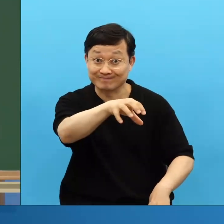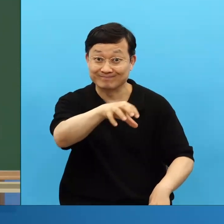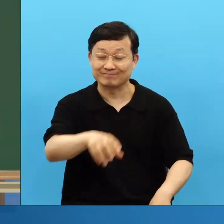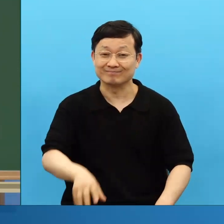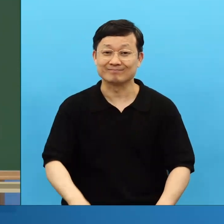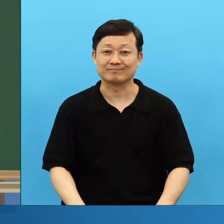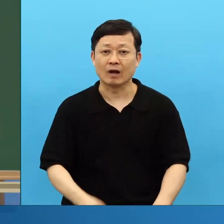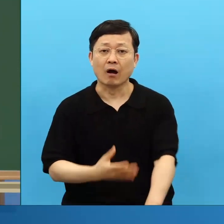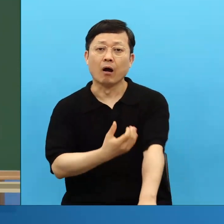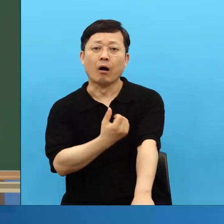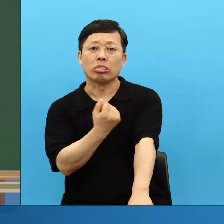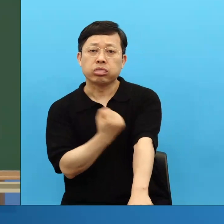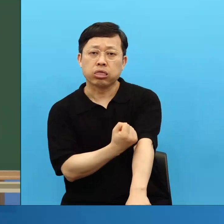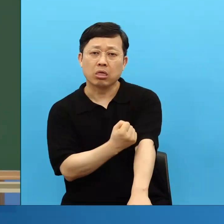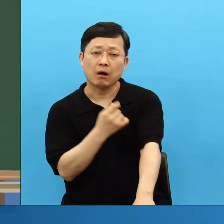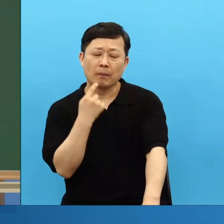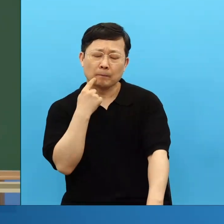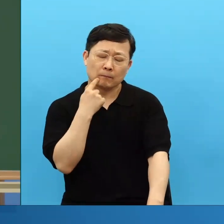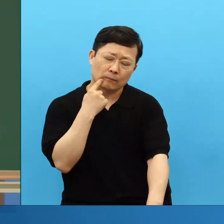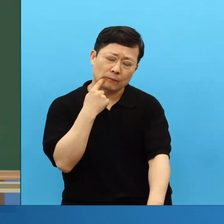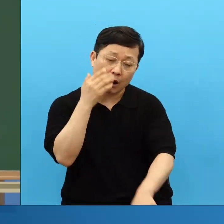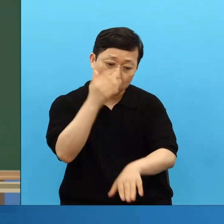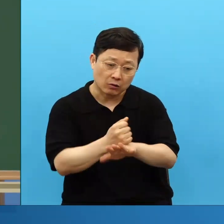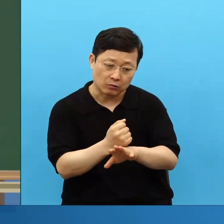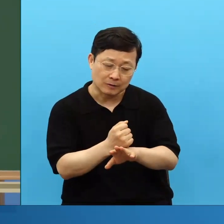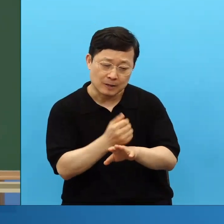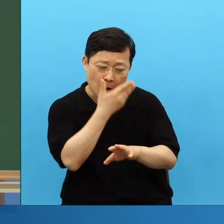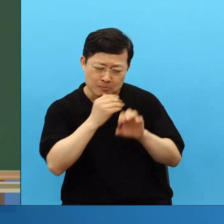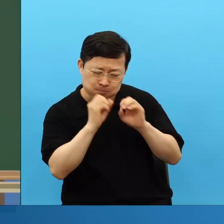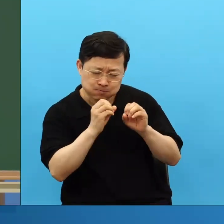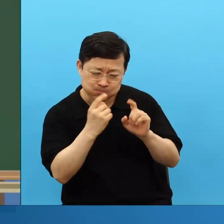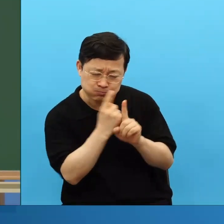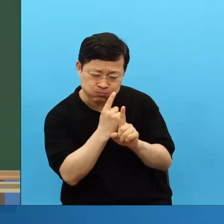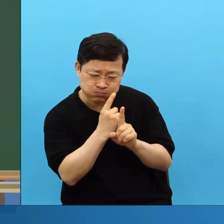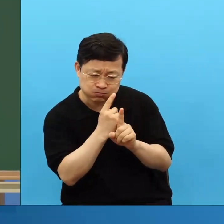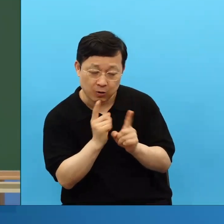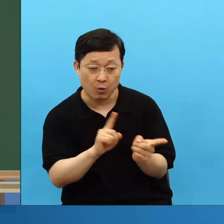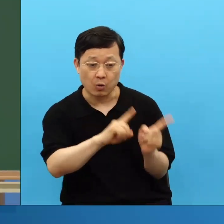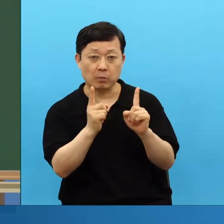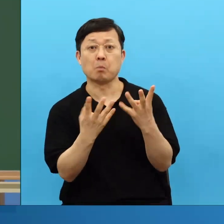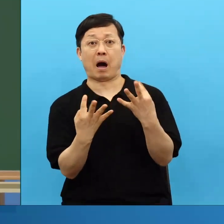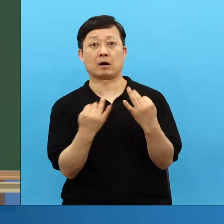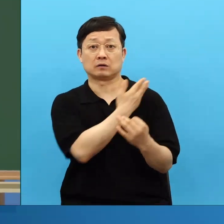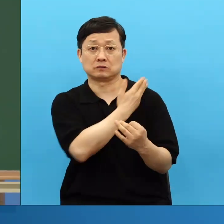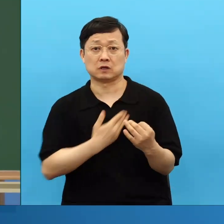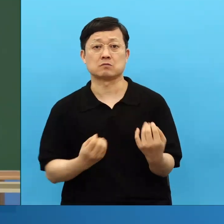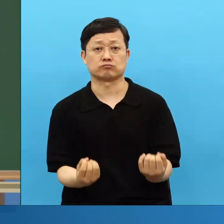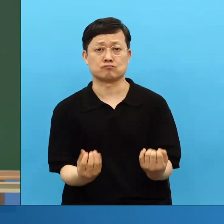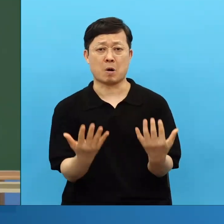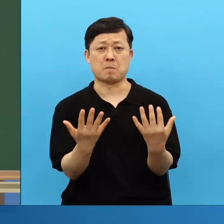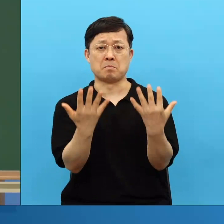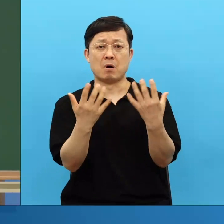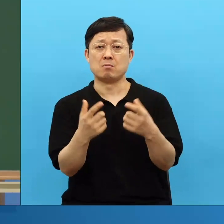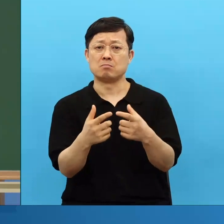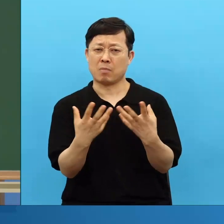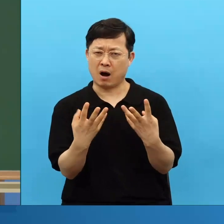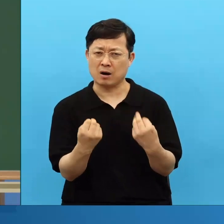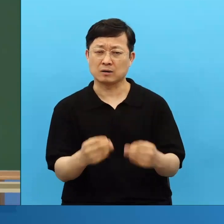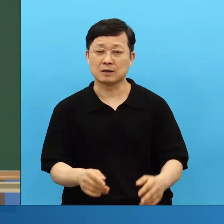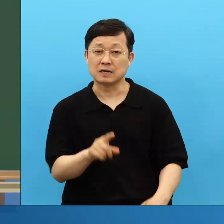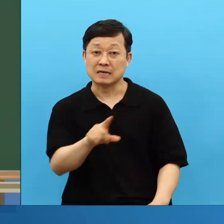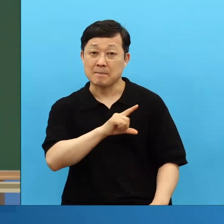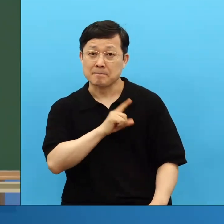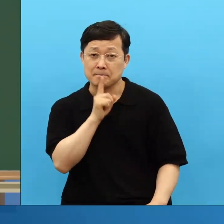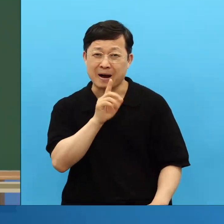이제 중독자로 있다가 복음받고 제자로 서 있는 분들은 많습니다. 많아요. 제가 이야기를 잘 안